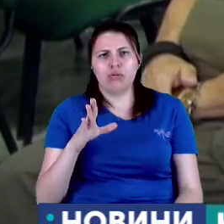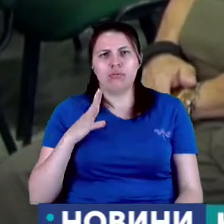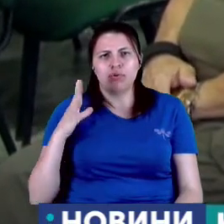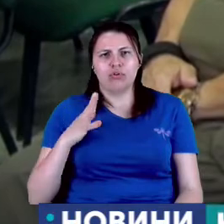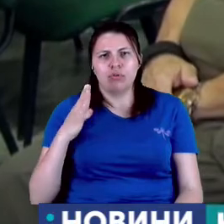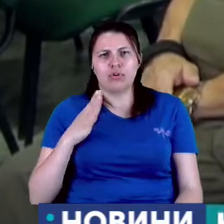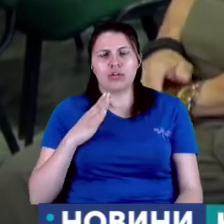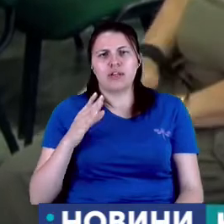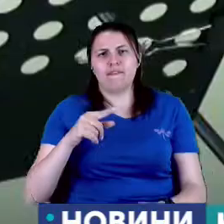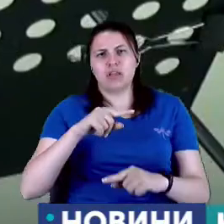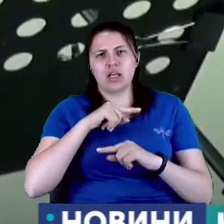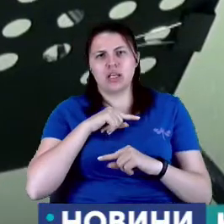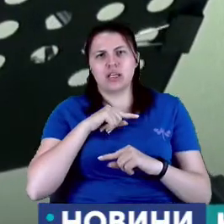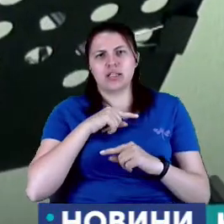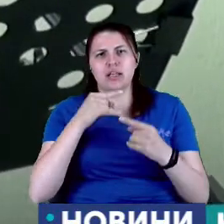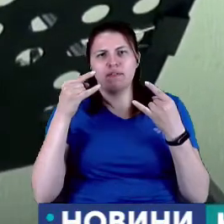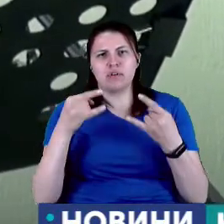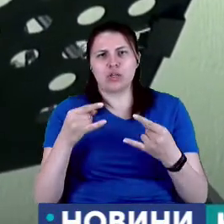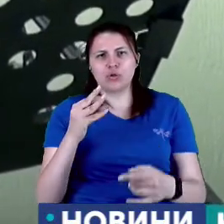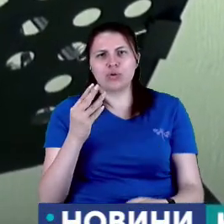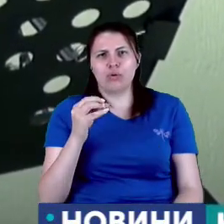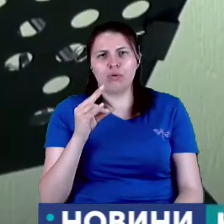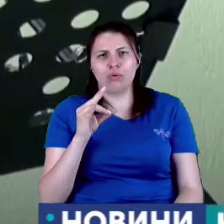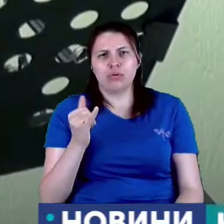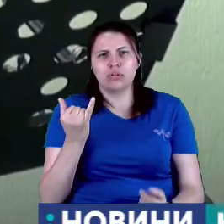а нині – бойовий медик.